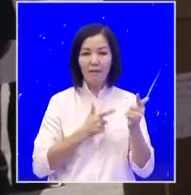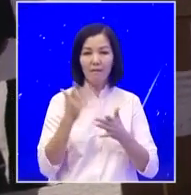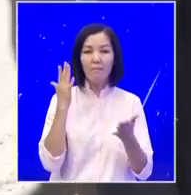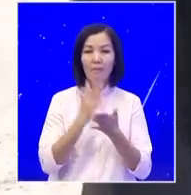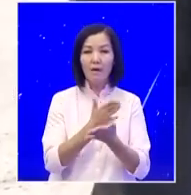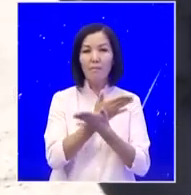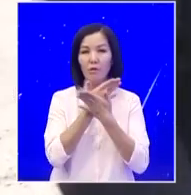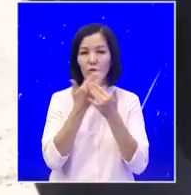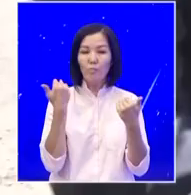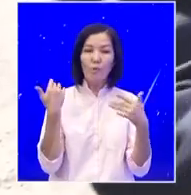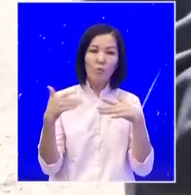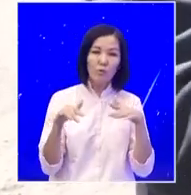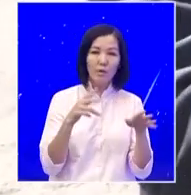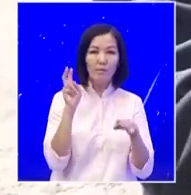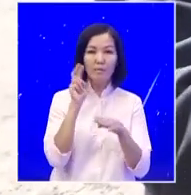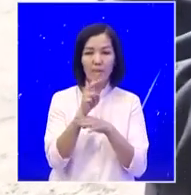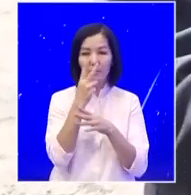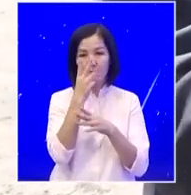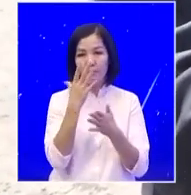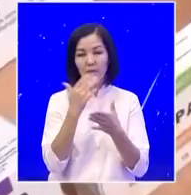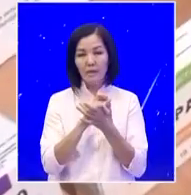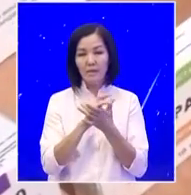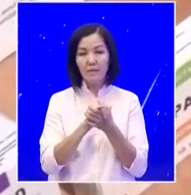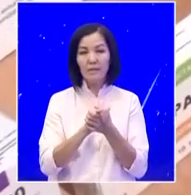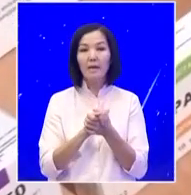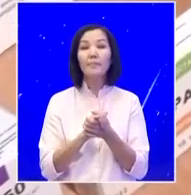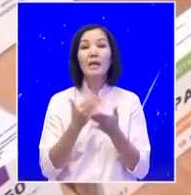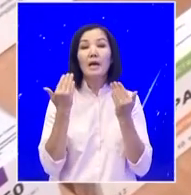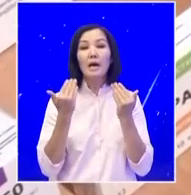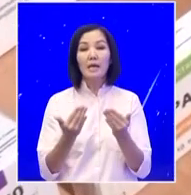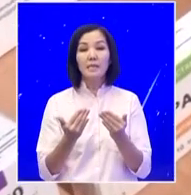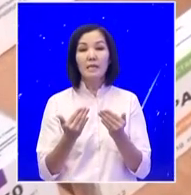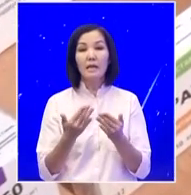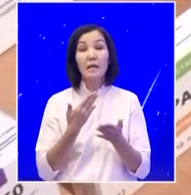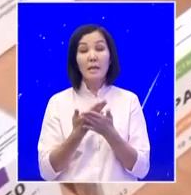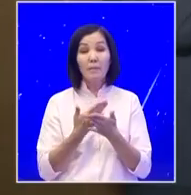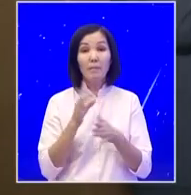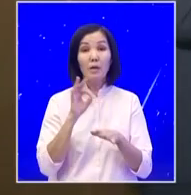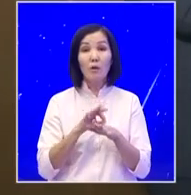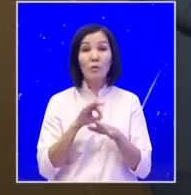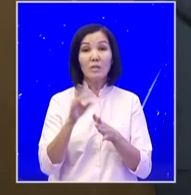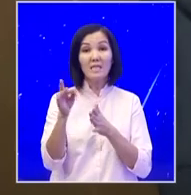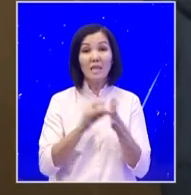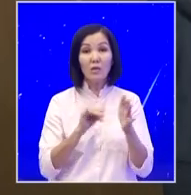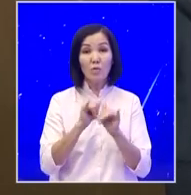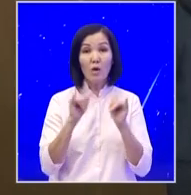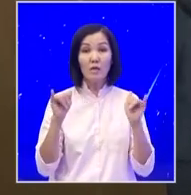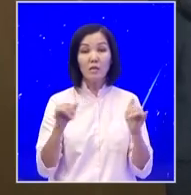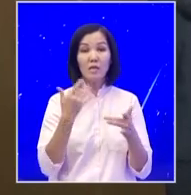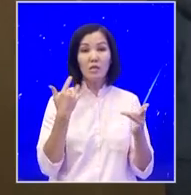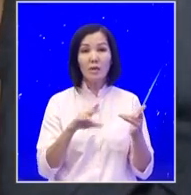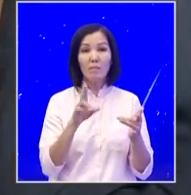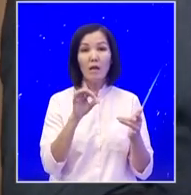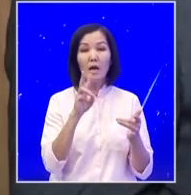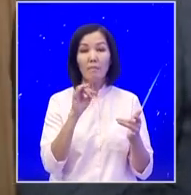Бүгінде Нарынқолда 40 орын провизорлық орталық бар. Жаман айтпай жақсы жоқ. Егер науқастар саны күрт арта түссе, Жамбыл,